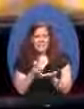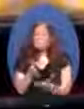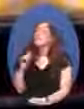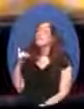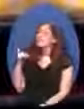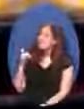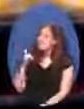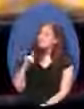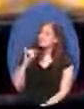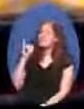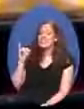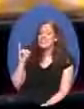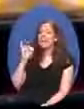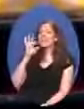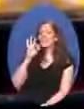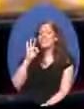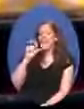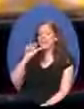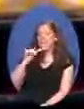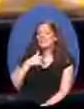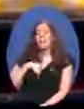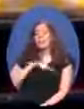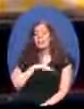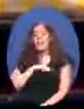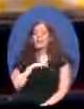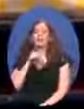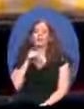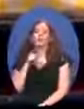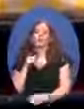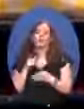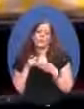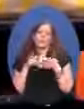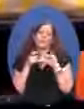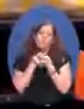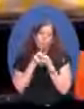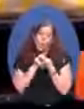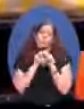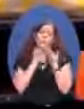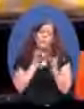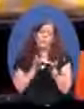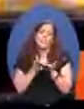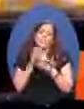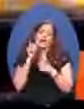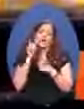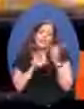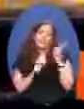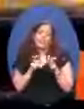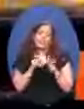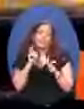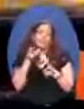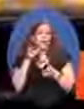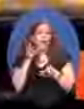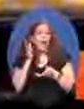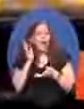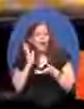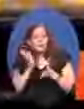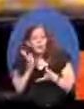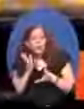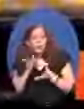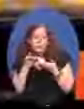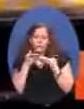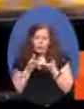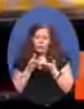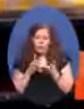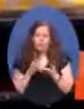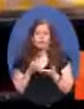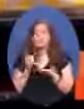אנחנו ארגון שמתמחה במתן סיוע מציל חיים באזורים מוכי אסון. כאשר הדגש שלנו